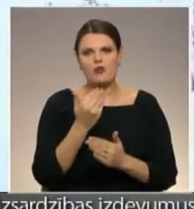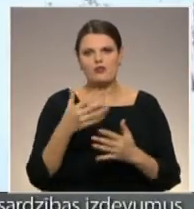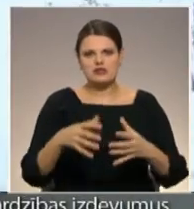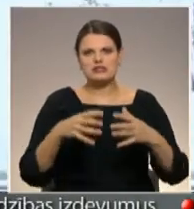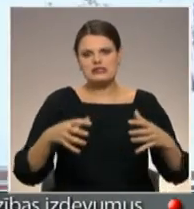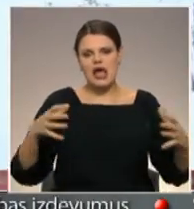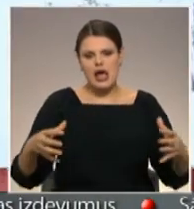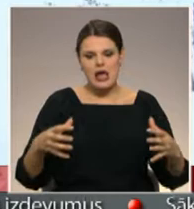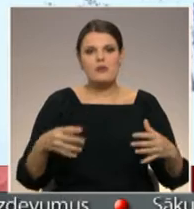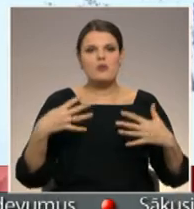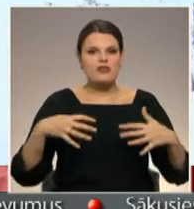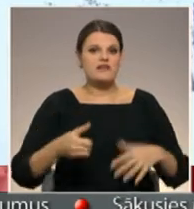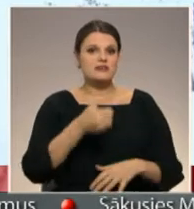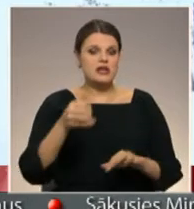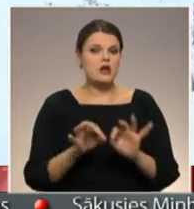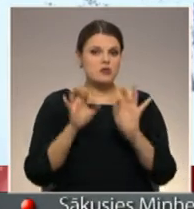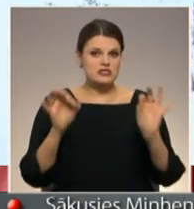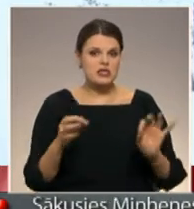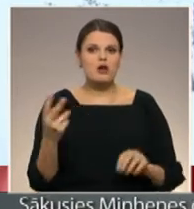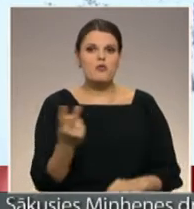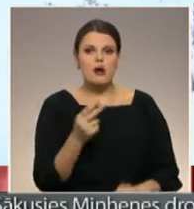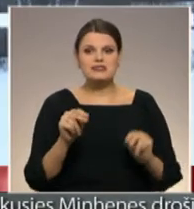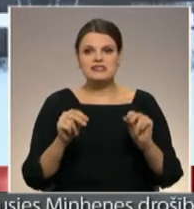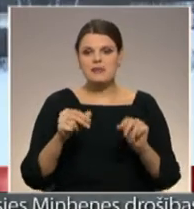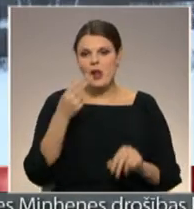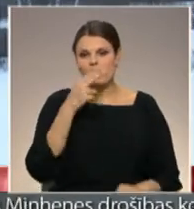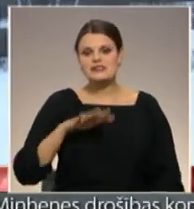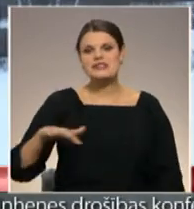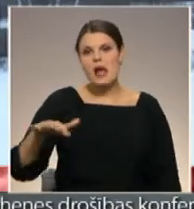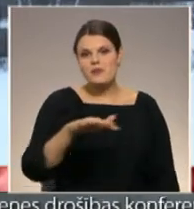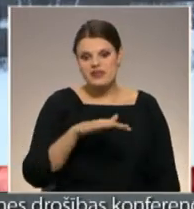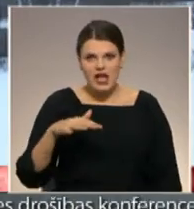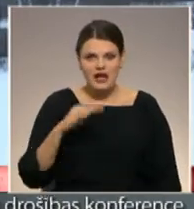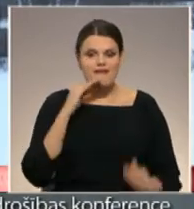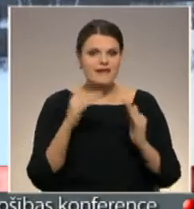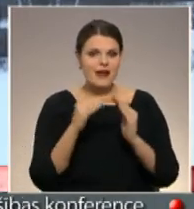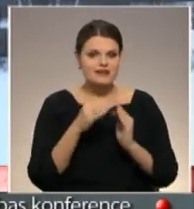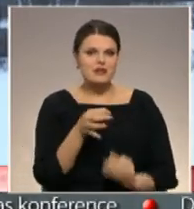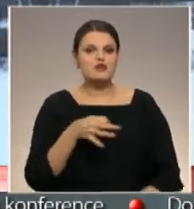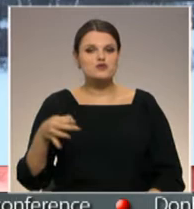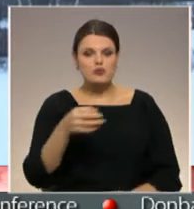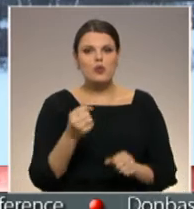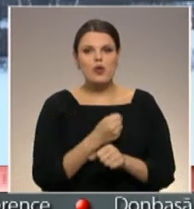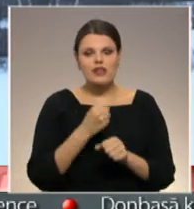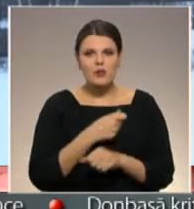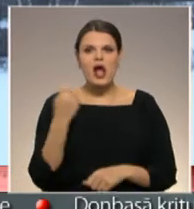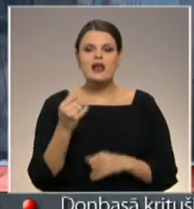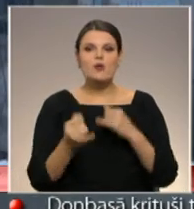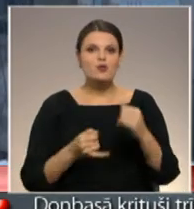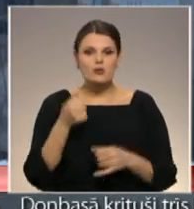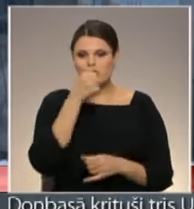Jau kopš 90. Gadu sākuma Liena un Ilmārs Spriņi zemnieku saimniecībā Zelmiņa Rēzeknes novadā nodarbojas ar graudkopību un